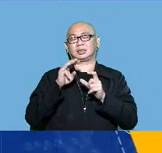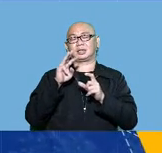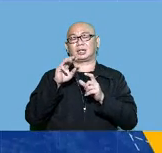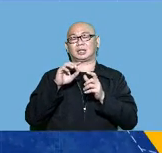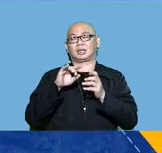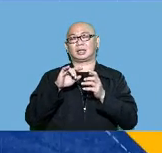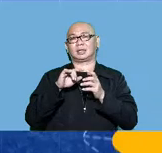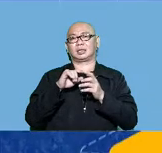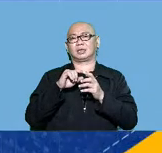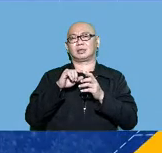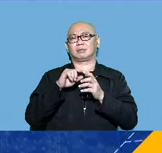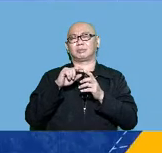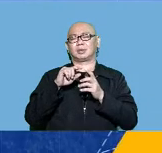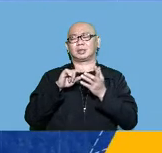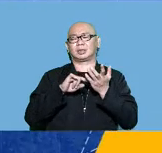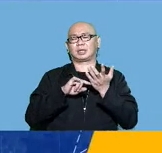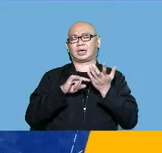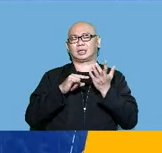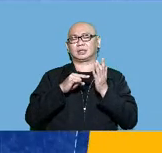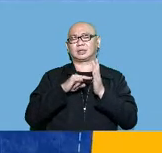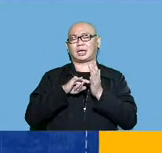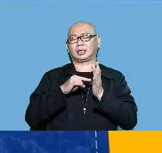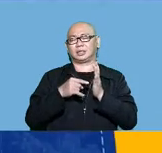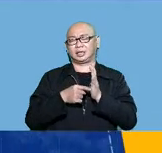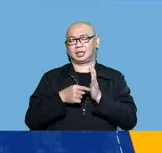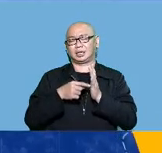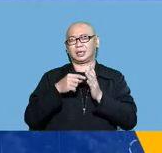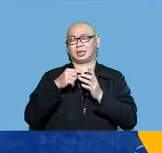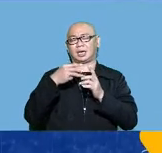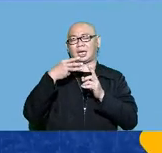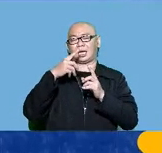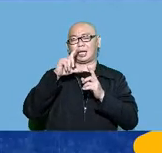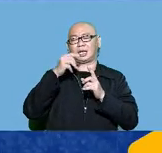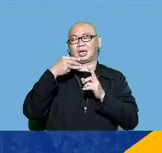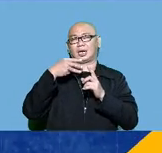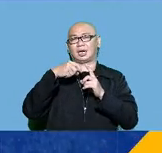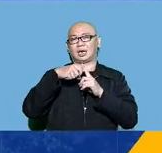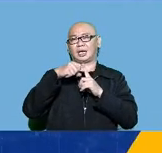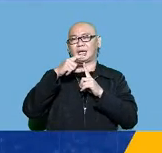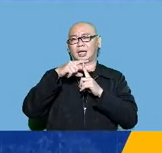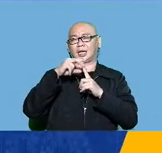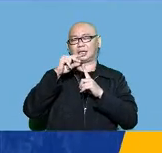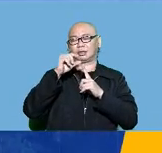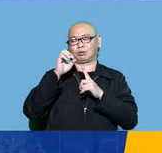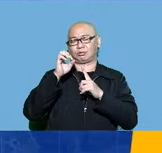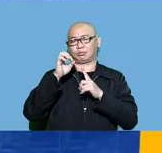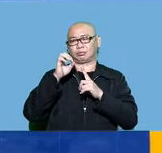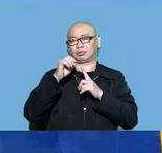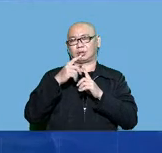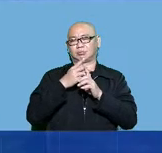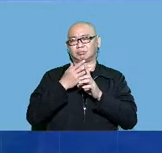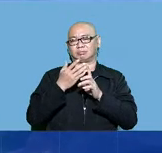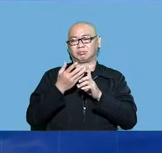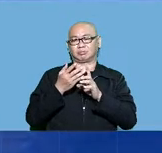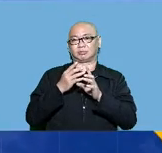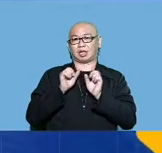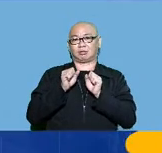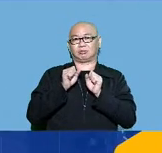Elektro dari UGM itu. Wah, saya grogi. Akhirnya saya menghindar, belajar sendiri sajalah